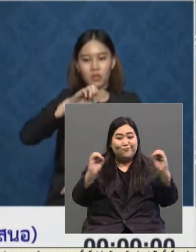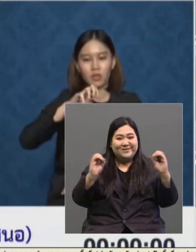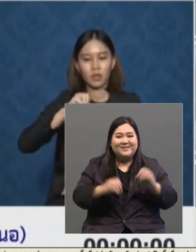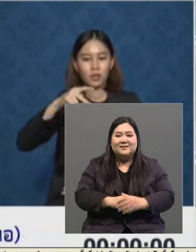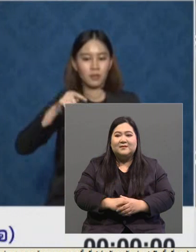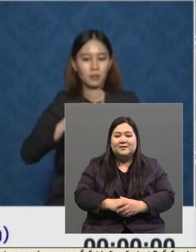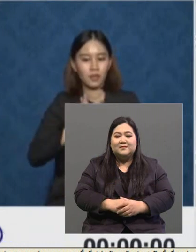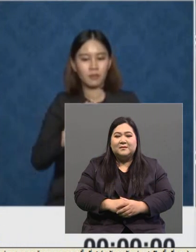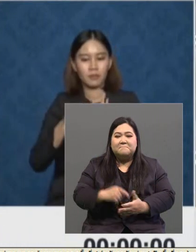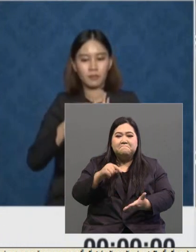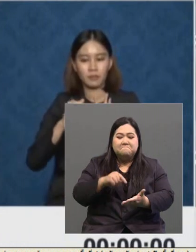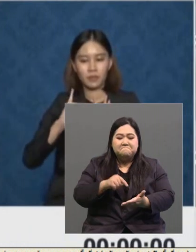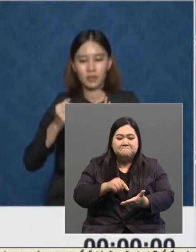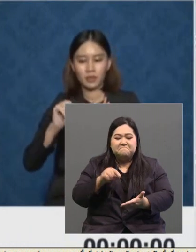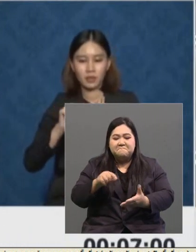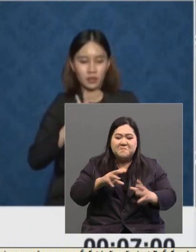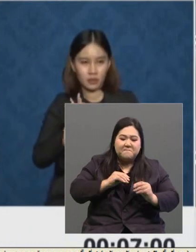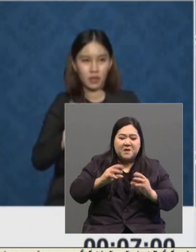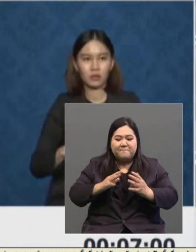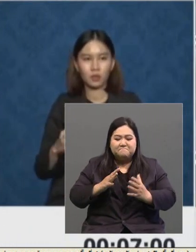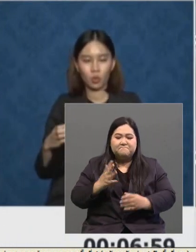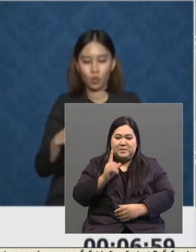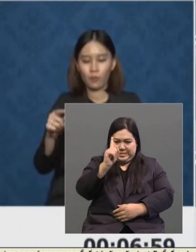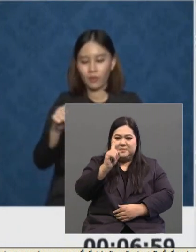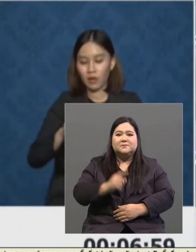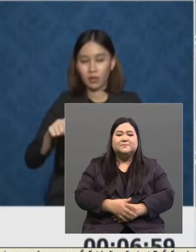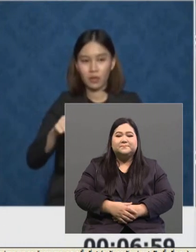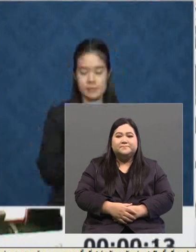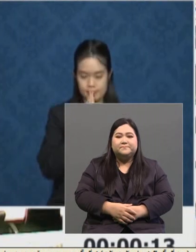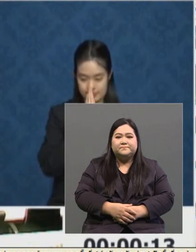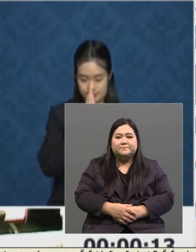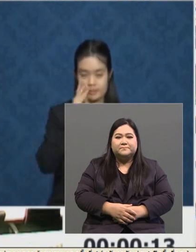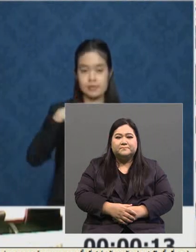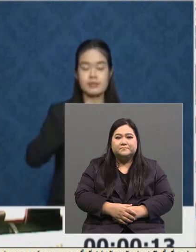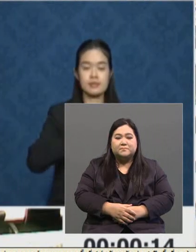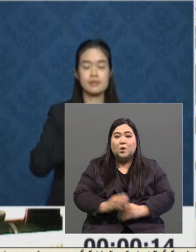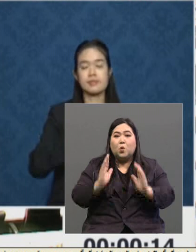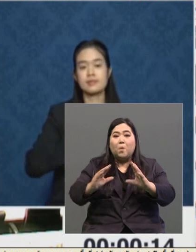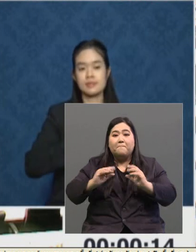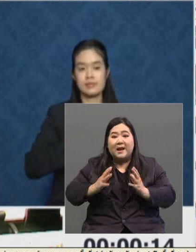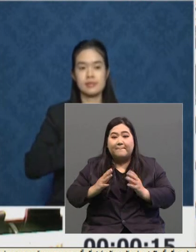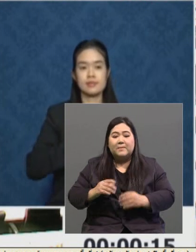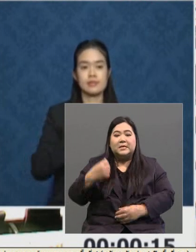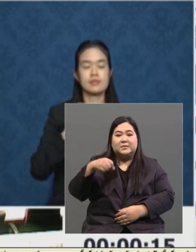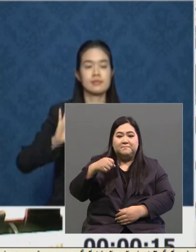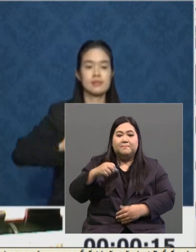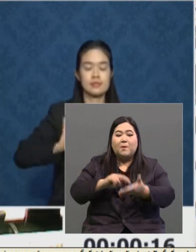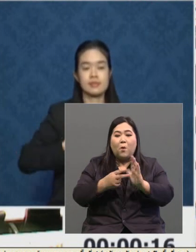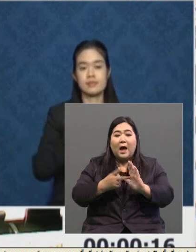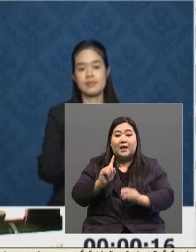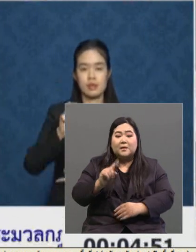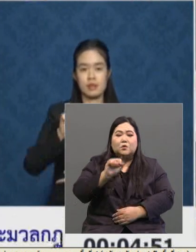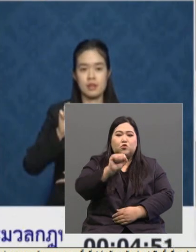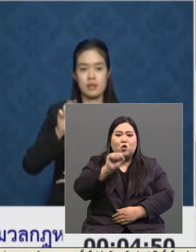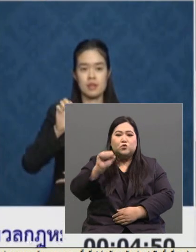แล้วก็ไม่ลงคะแนนเสียง 1เสียงซึ่งไม่รับหลักการเนี่ยนะครับเท่าที่เช็คดูก็จะเป็นส.สของพรรคประชาชาติซึ่งเขามีเรื่อง